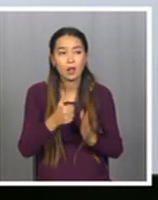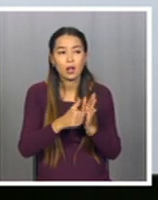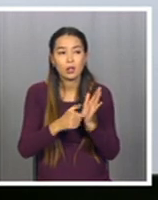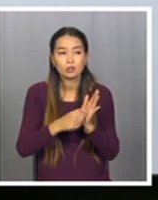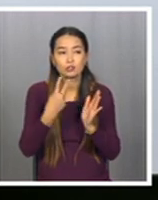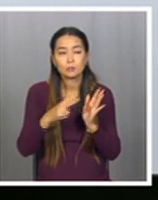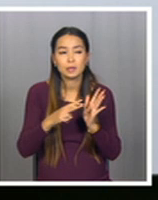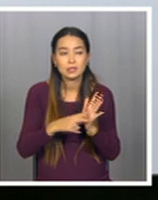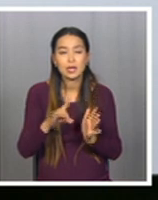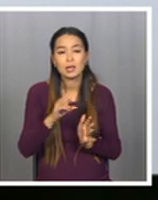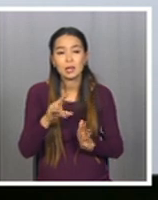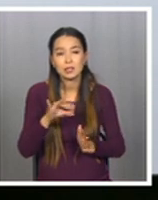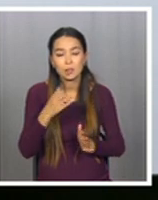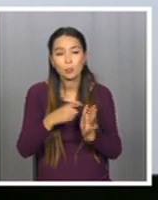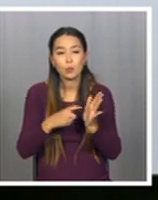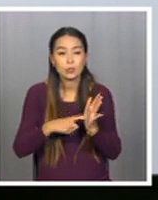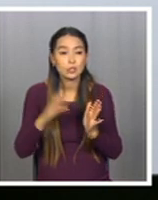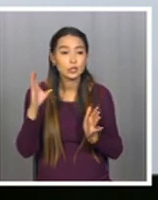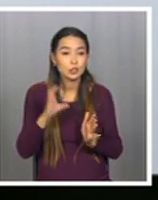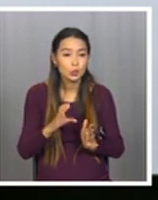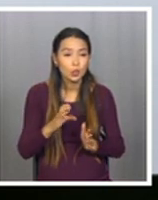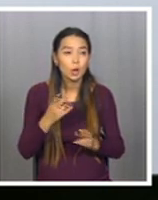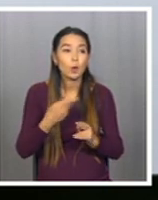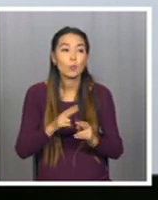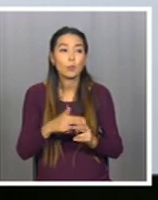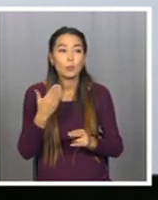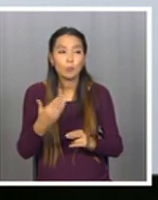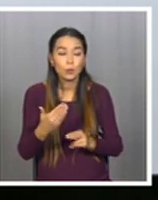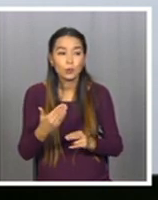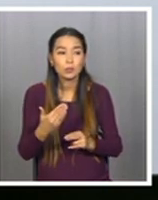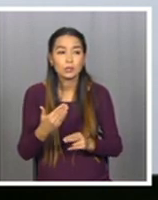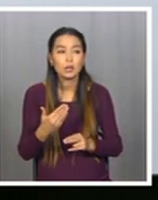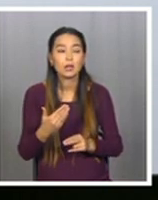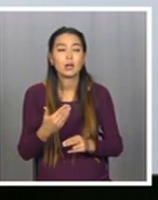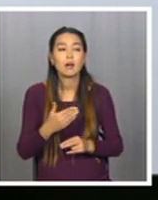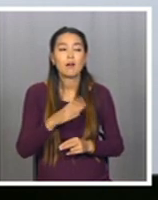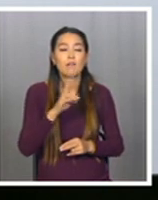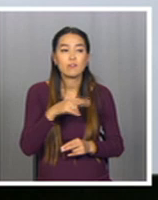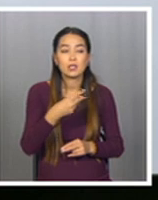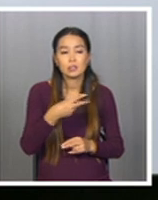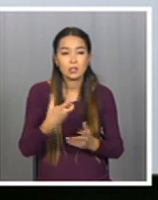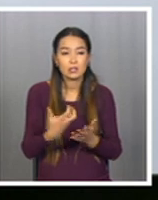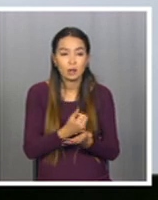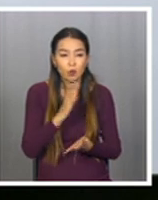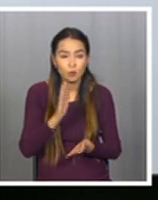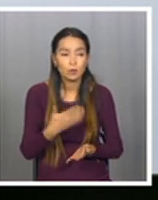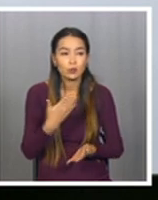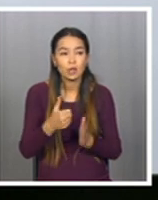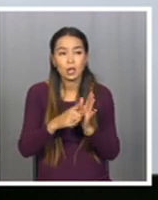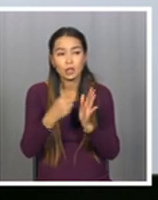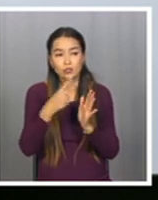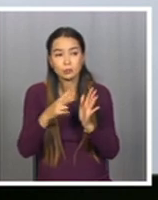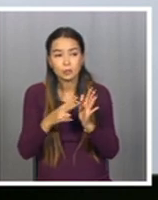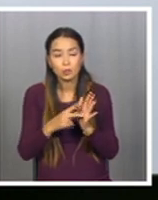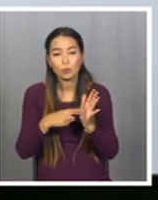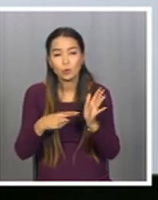628 радиан бөлінген секундқа тең. Осы жерден жиілікті табатын болсақ, онда 628-ді